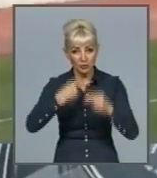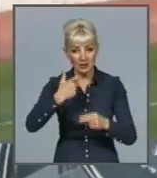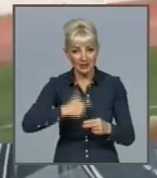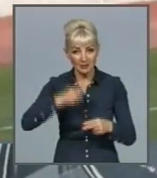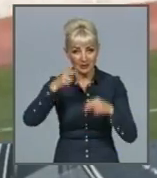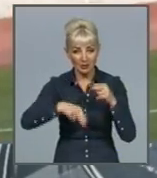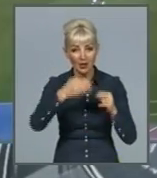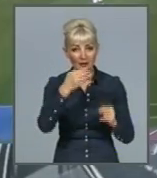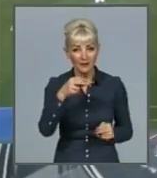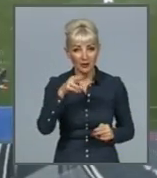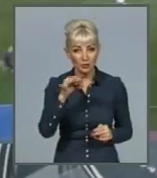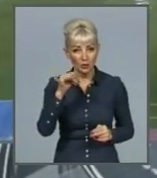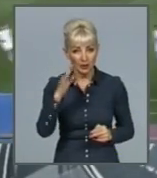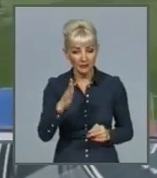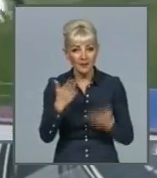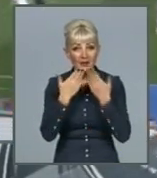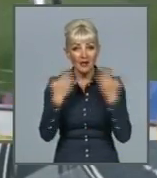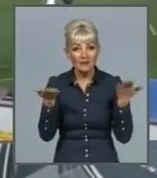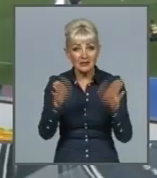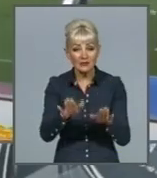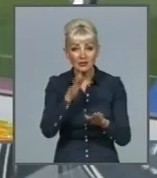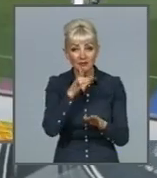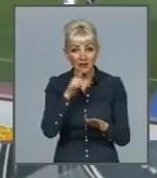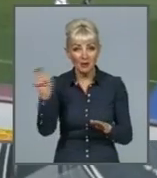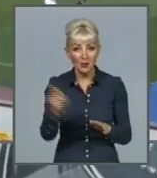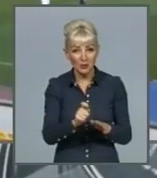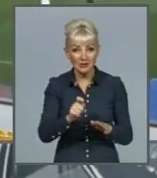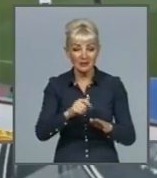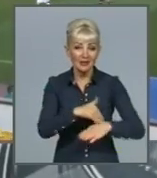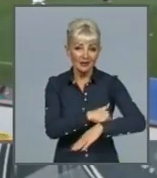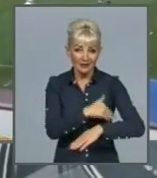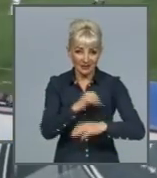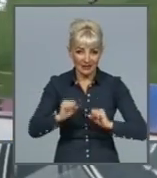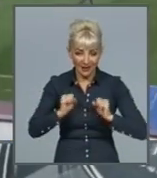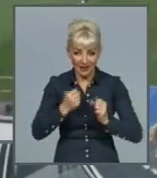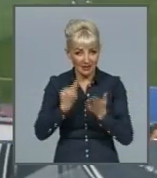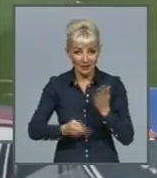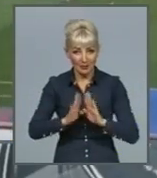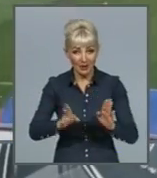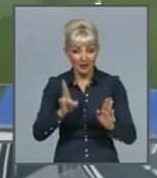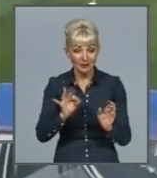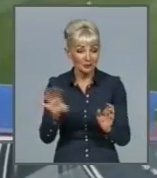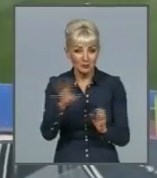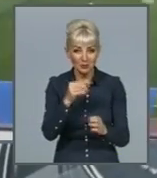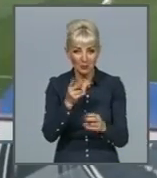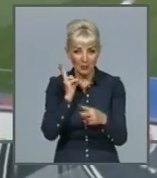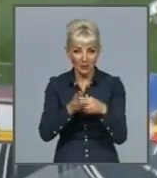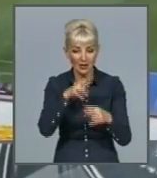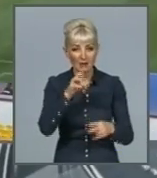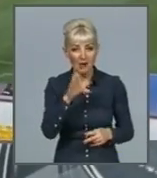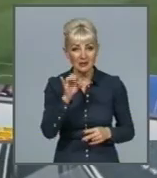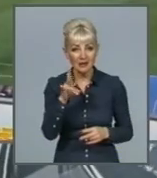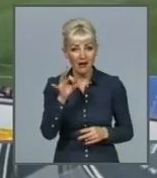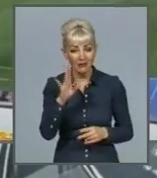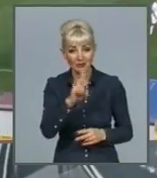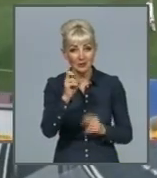В оставшееся время гости пытались уйти от поражения, но все карты им спутал хавбек Анатолий Масалов, который за 7 минут до